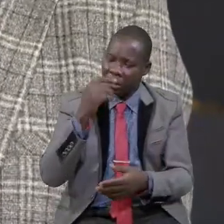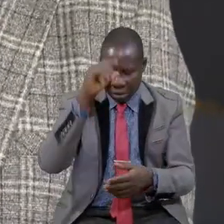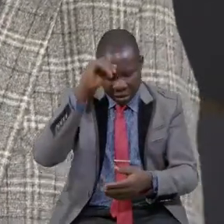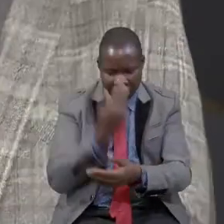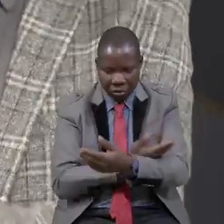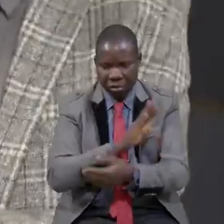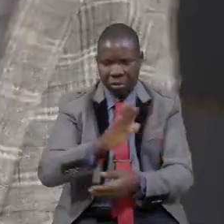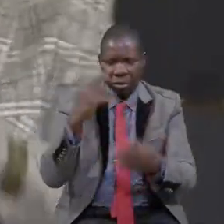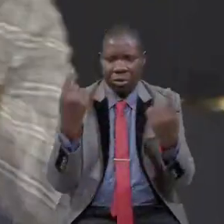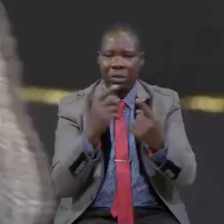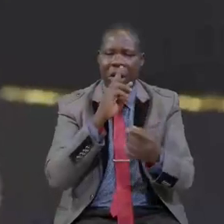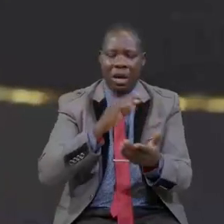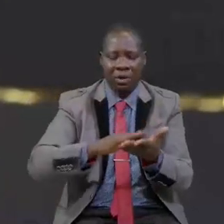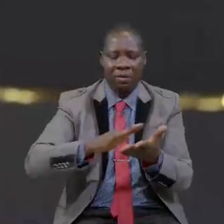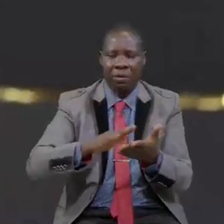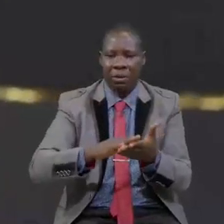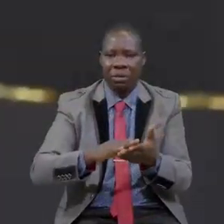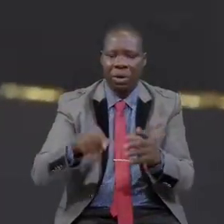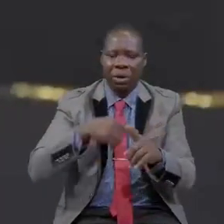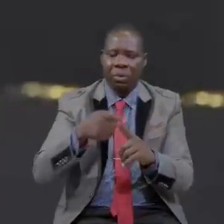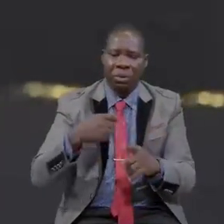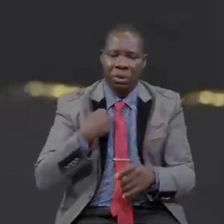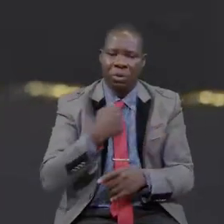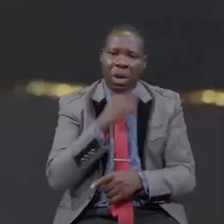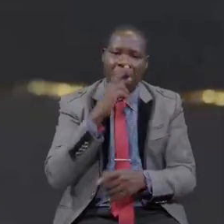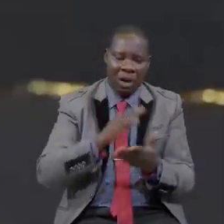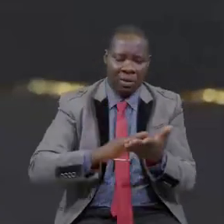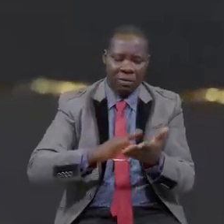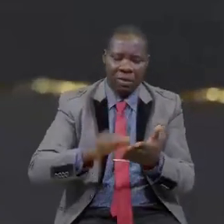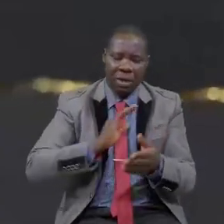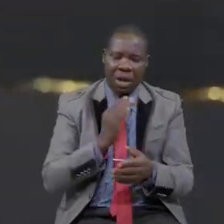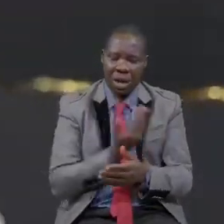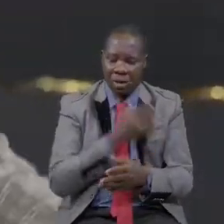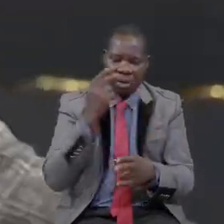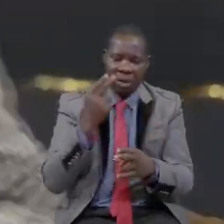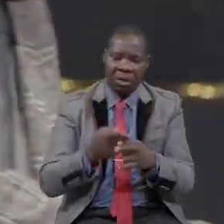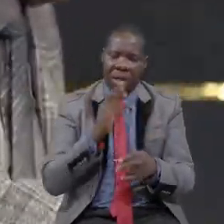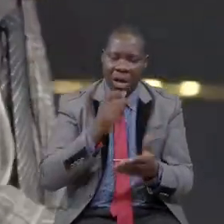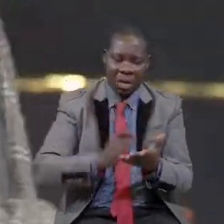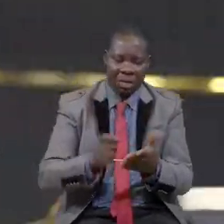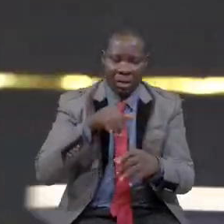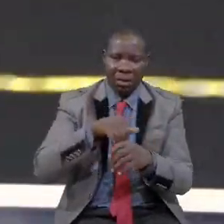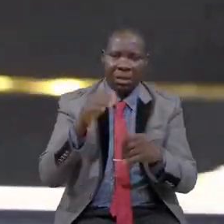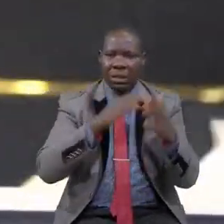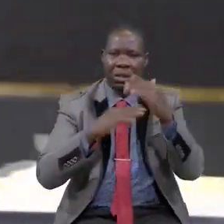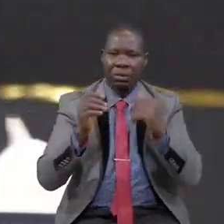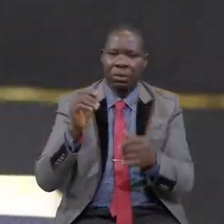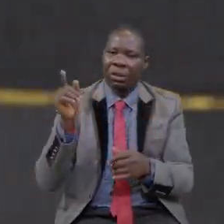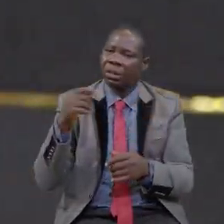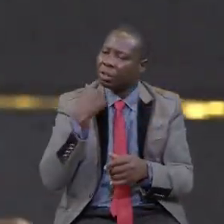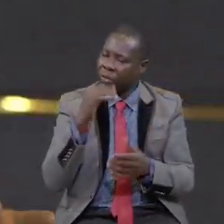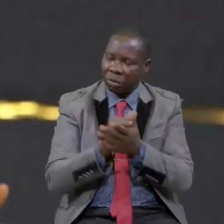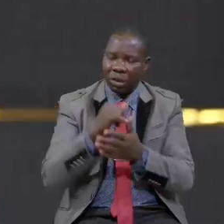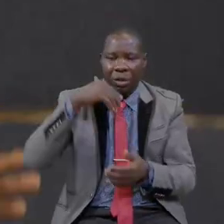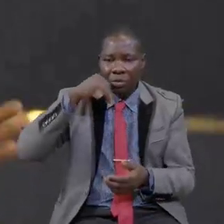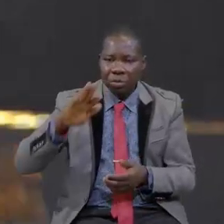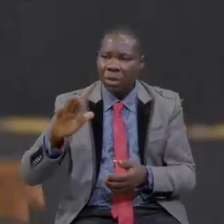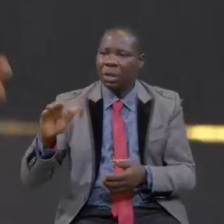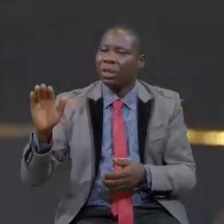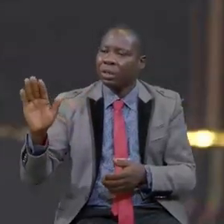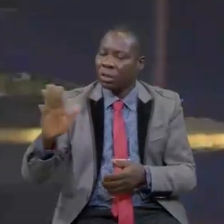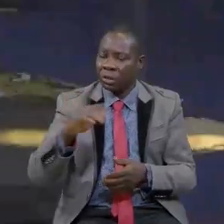péchés sont pardonnés. Quand nous sommes pardonnés, nos noms sont écrits au ciel. Il a dit à cette femme,